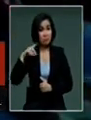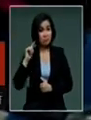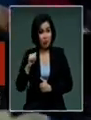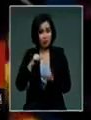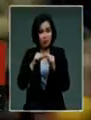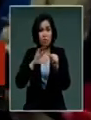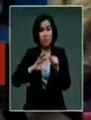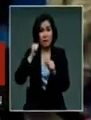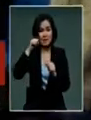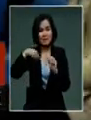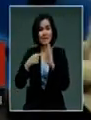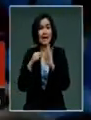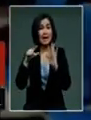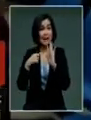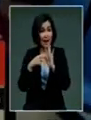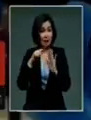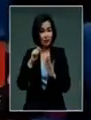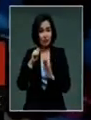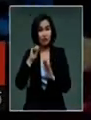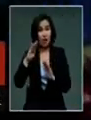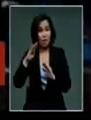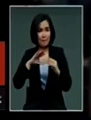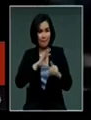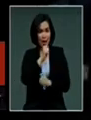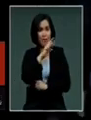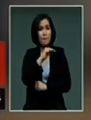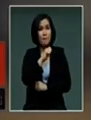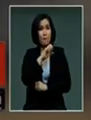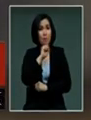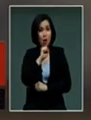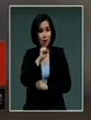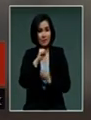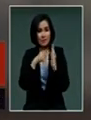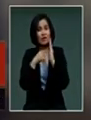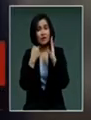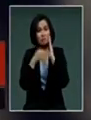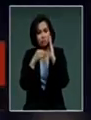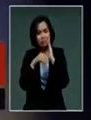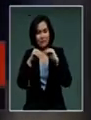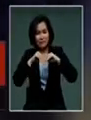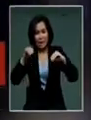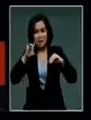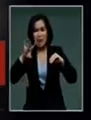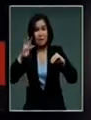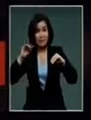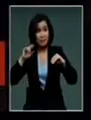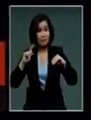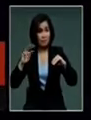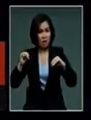มืองซาราตอฟซึ่งอยู่ห่างจากกรุงมอสโกไปทางตะวันออกเฉียงใต้840 กิโลเมตรและเมื่อย้อน